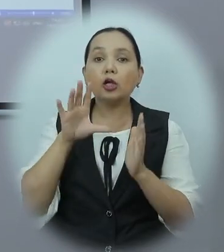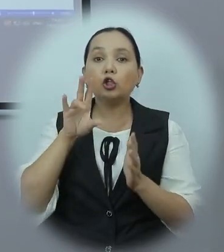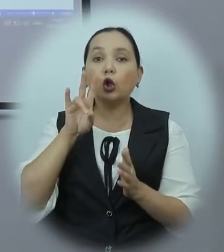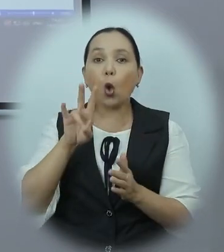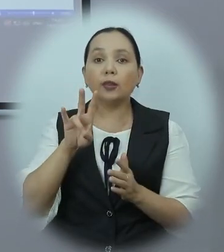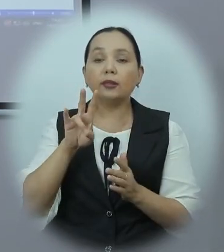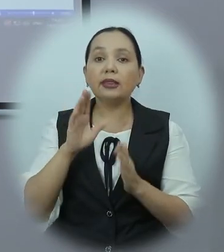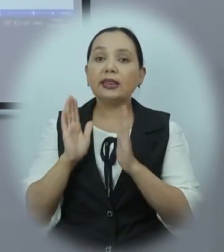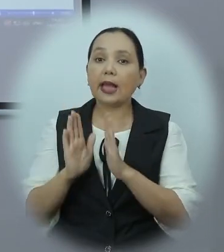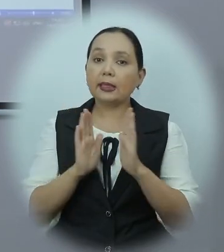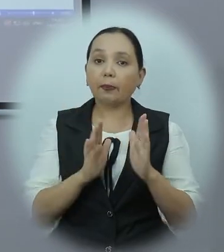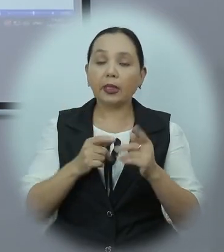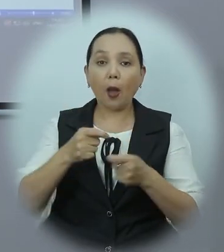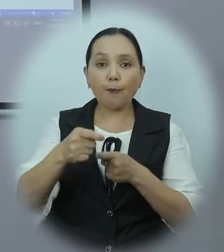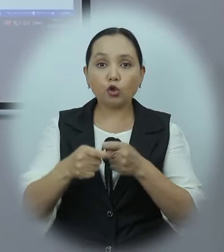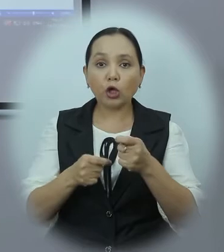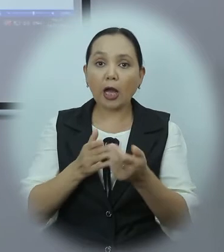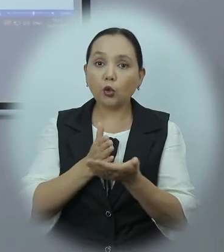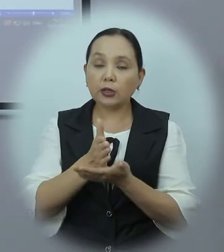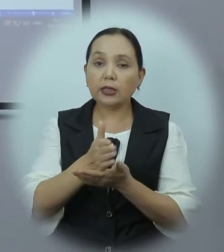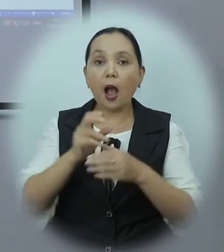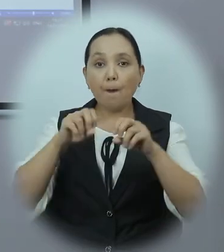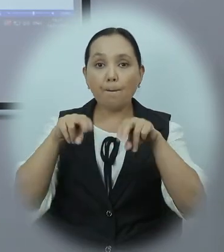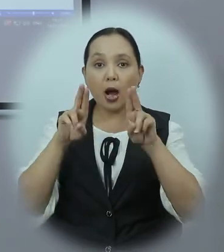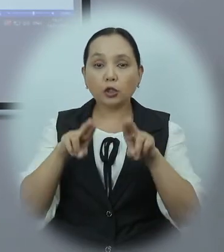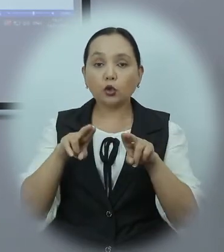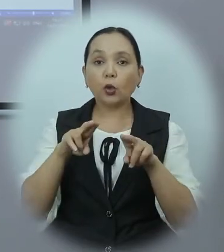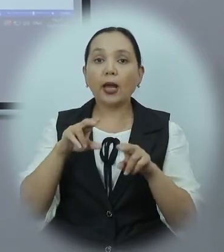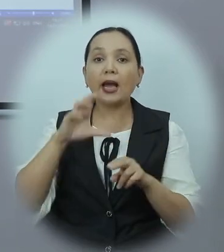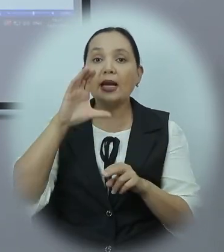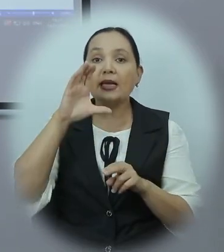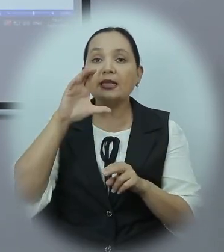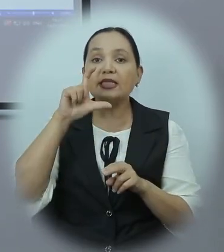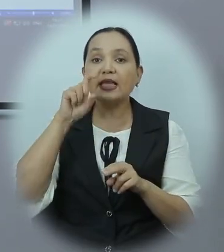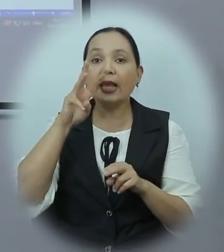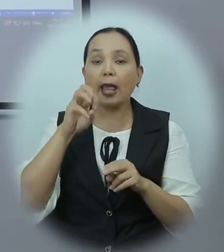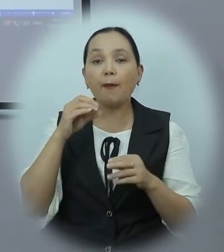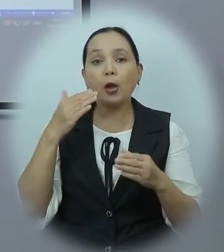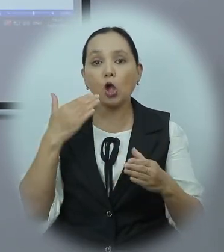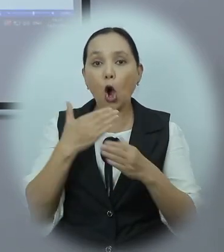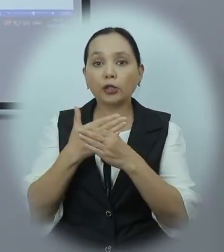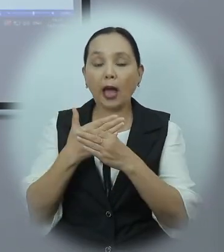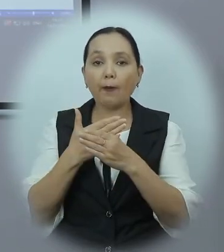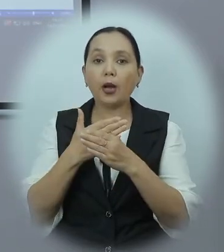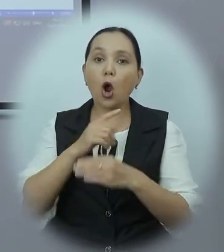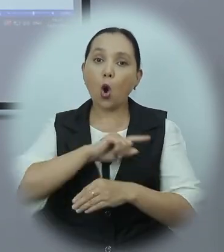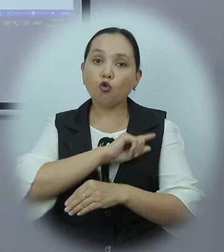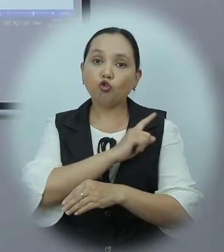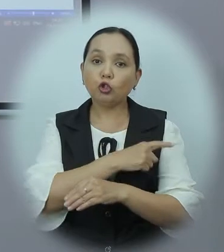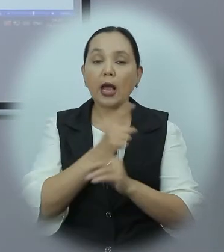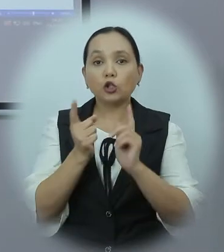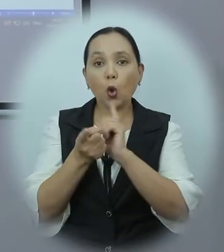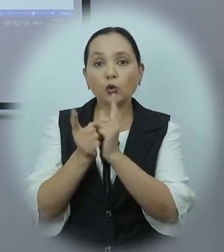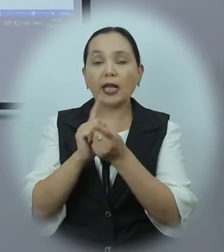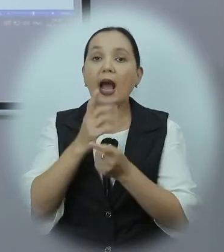tartibdagi boshqaruv tizimida maxsus mikroskema va tiristorlar yordamida kuchlanishni